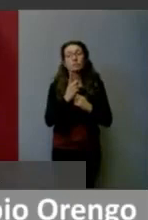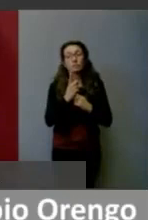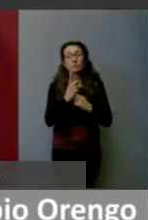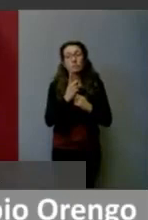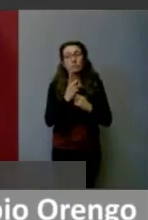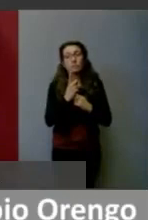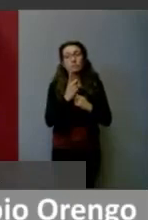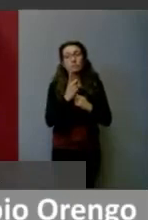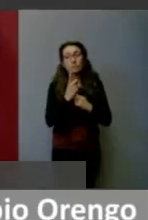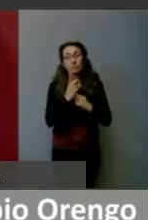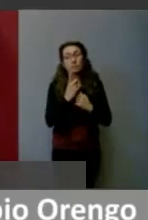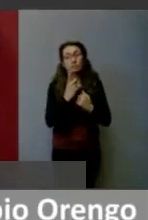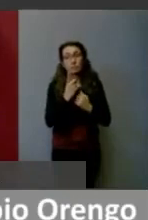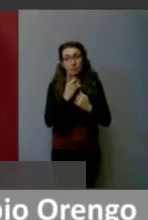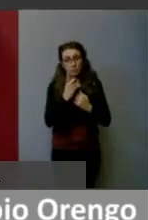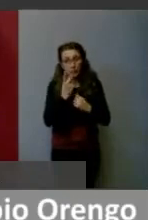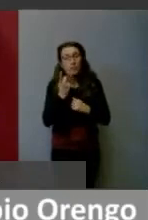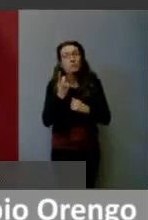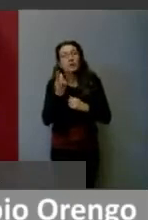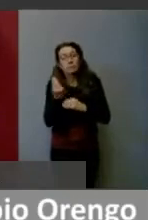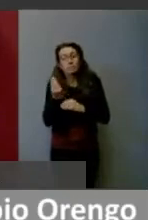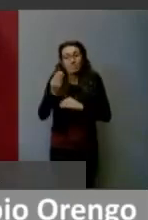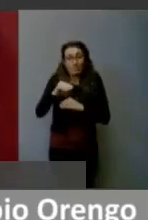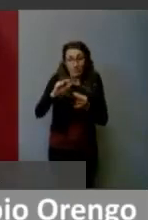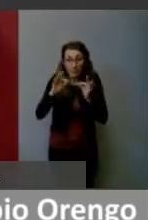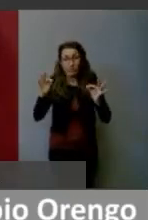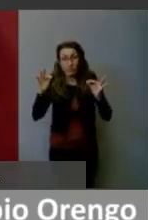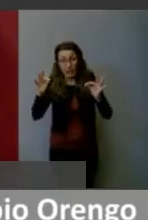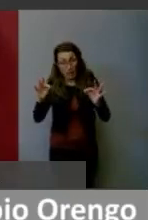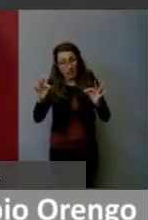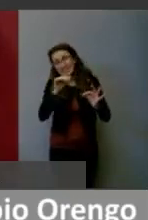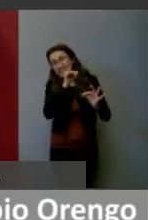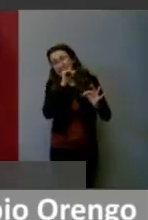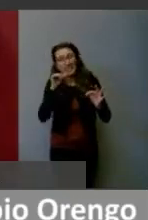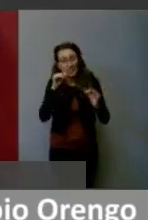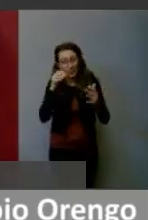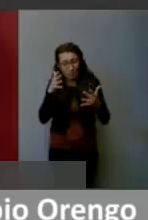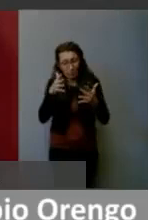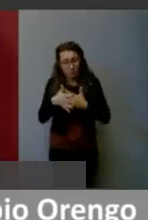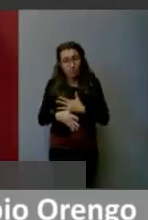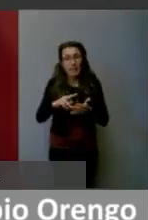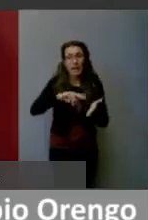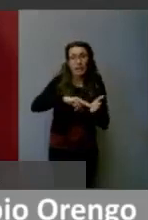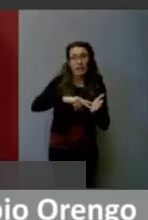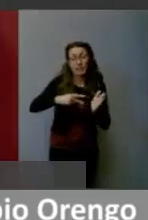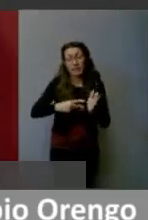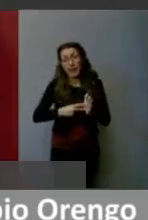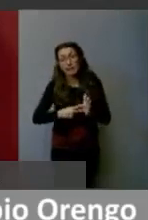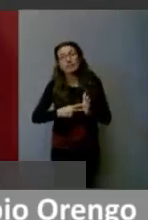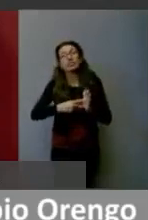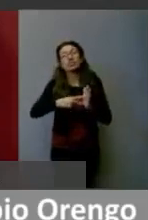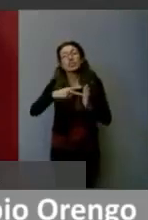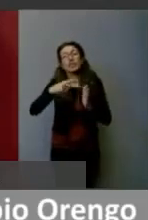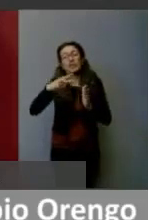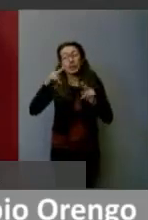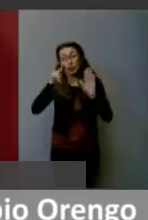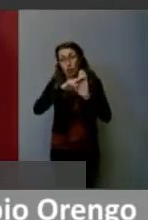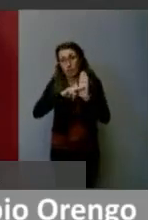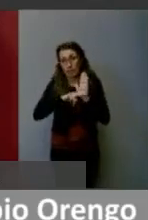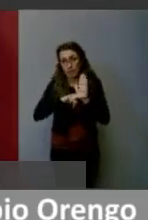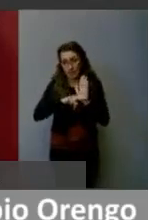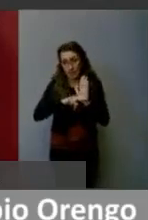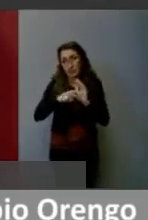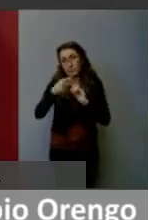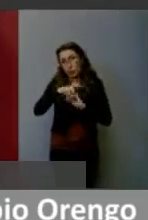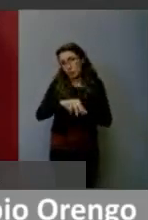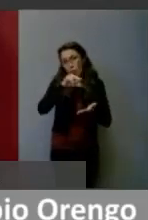gli approfondimenti tecnici e normativi, perché naturalmente occorrerà che gli uffici poi facciano anche un approfondimento in relazione poi